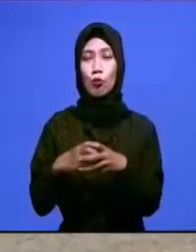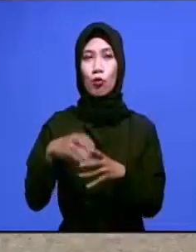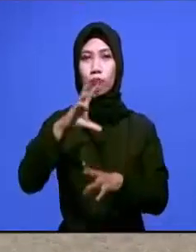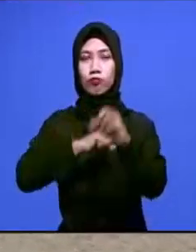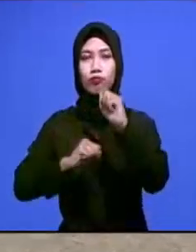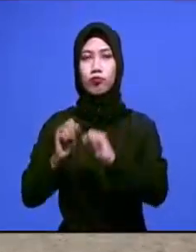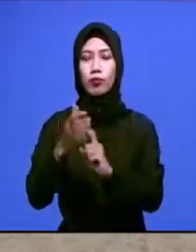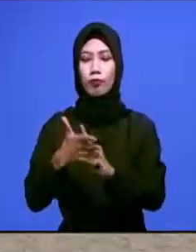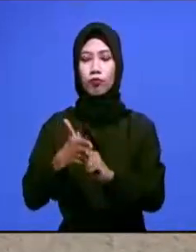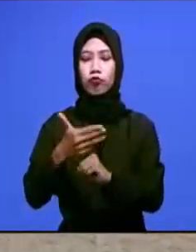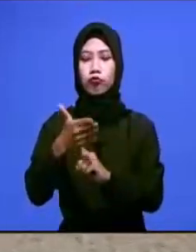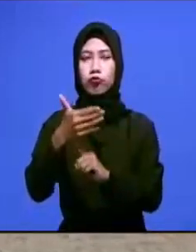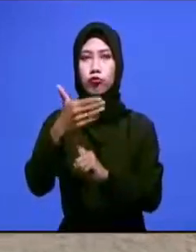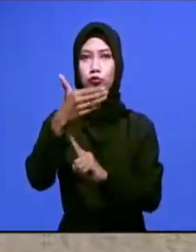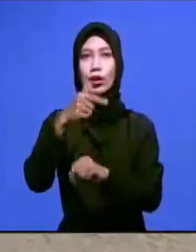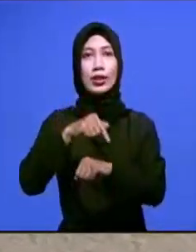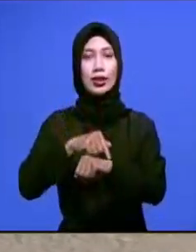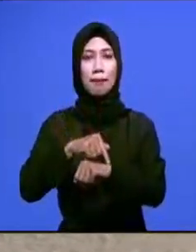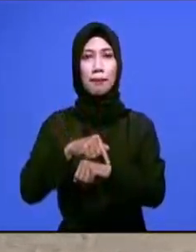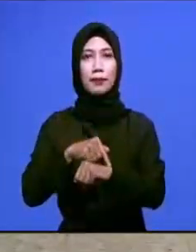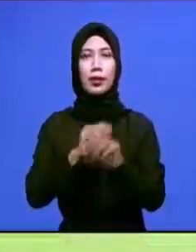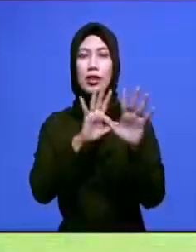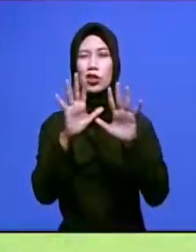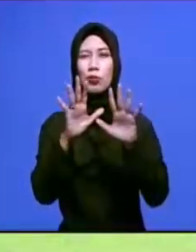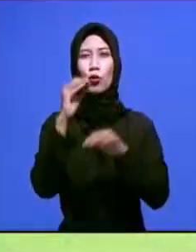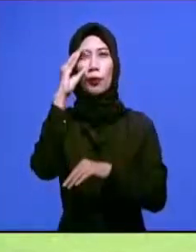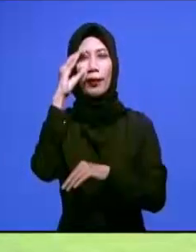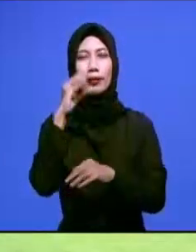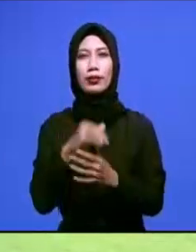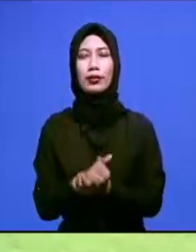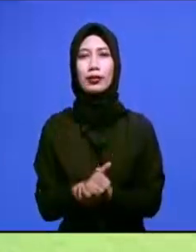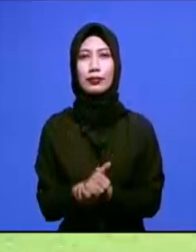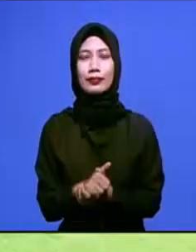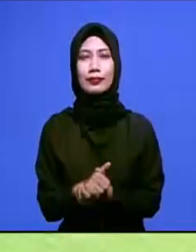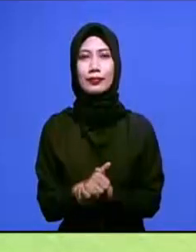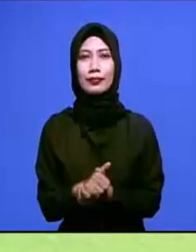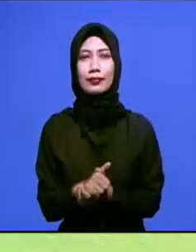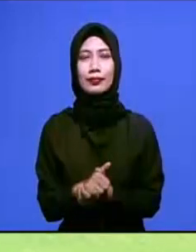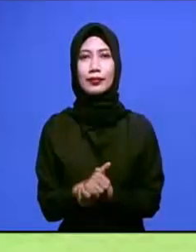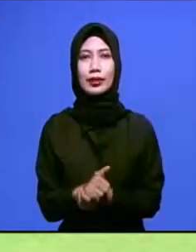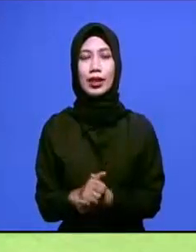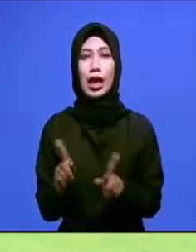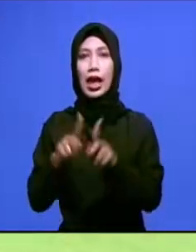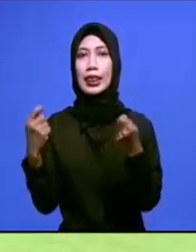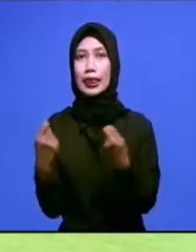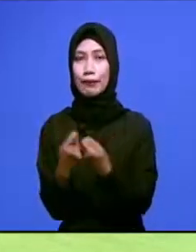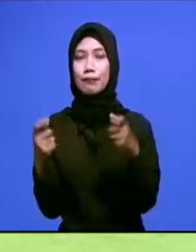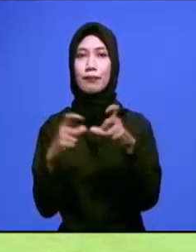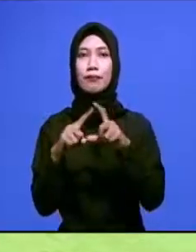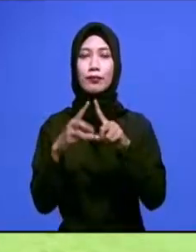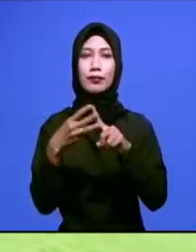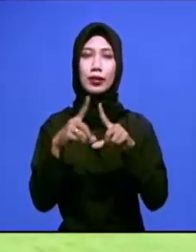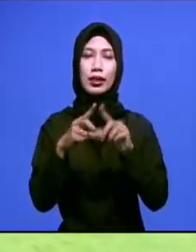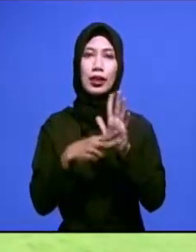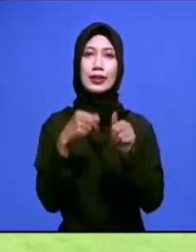prosesi pengibaran bendera pusaka pada pukul sepuluh lebih 17 menit waktu indonesia barat tims abanglah yang bertugas dalam upacara pengibaran